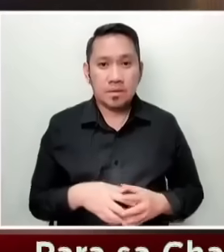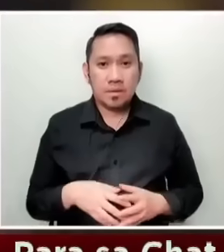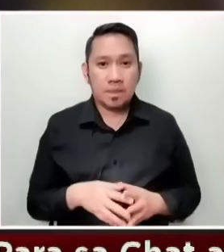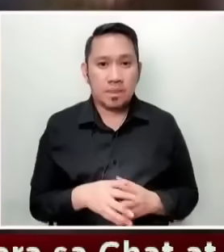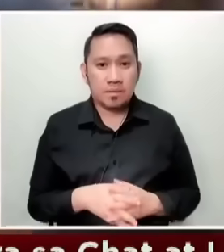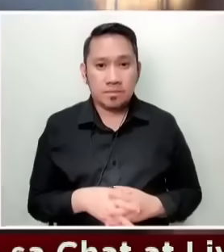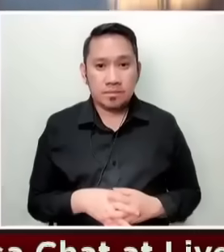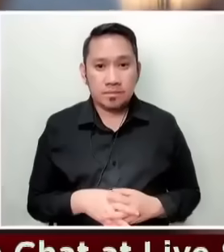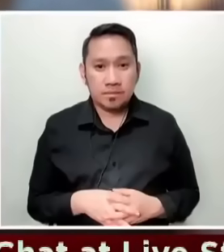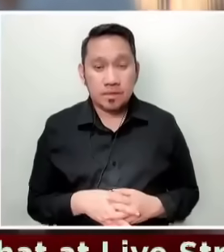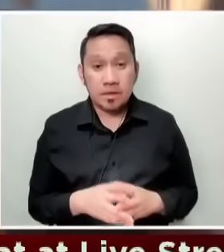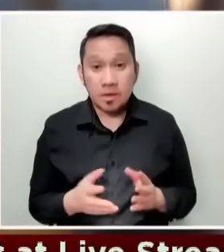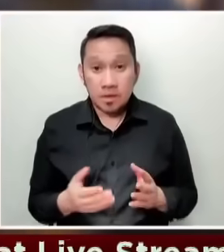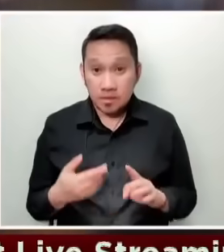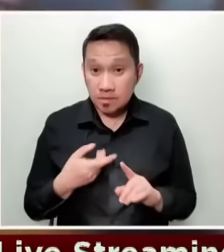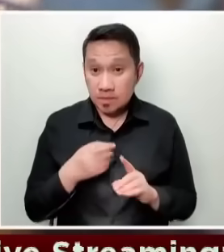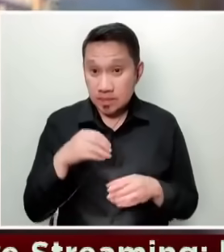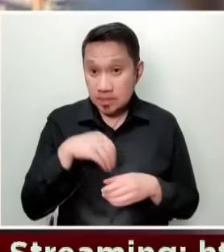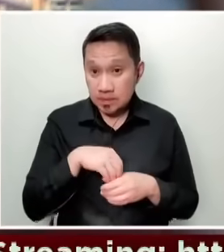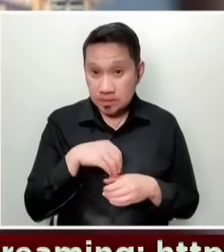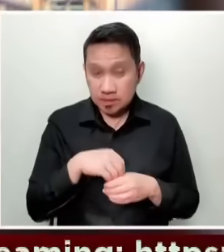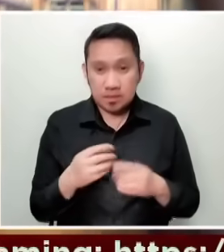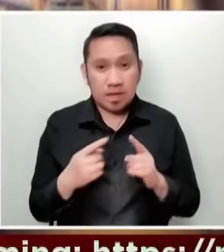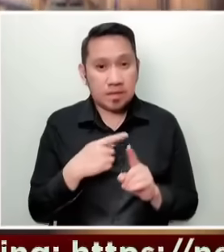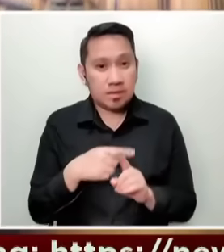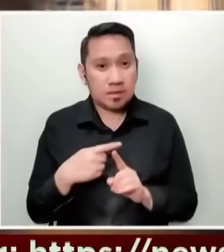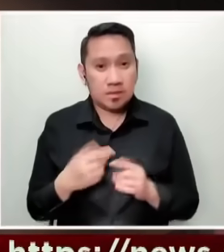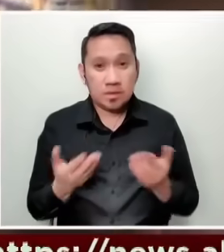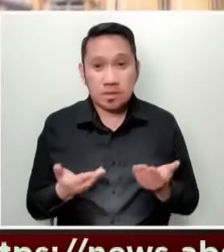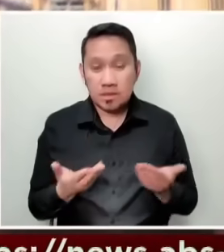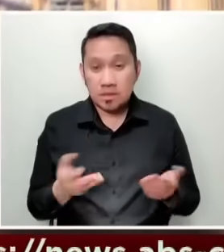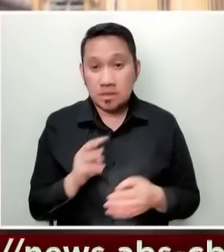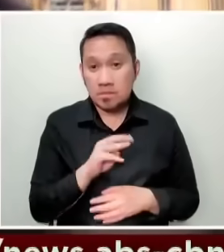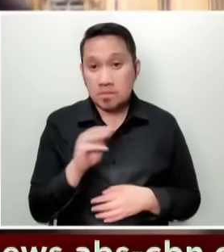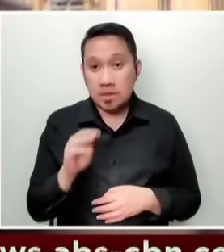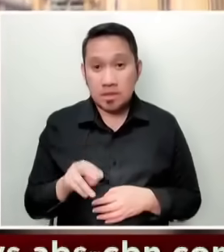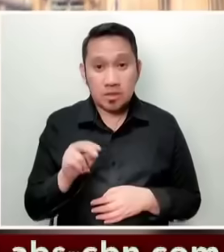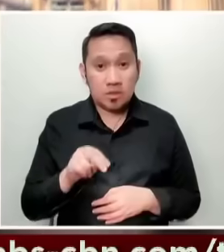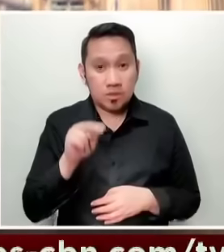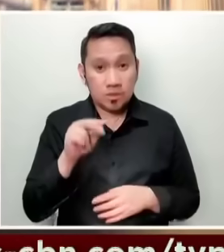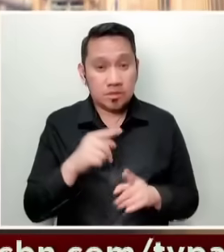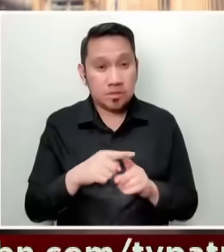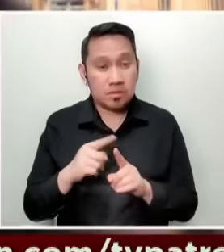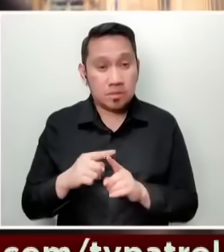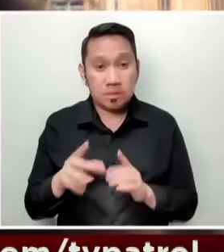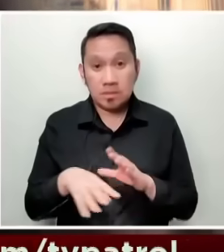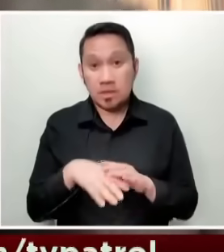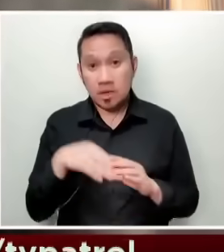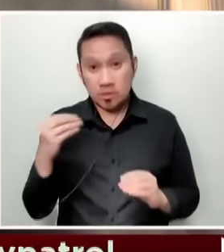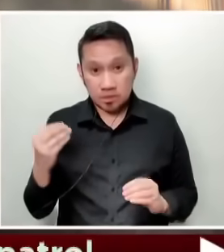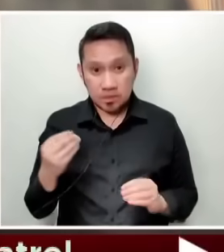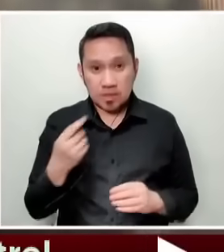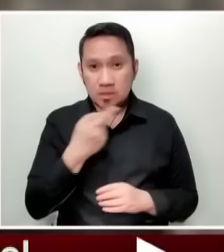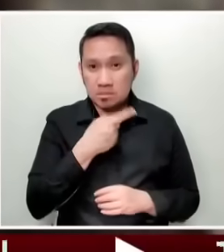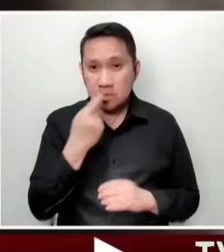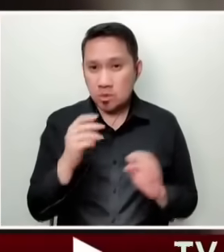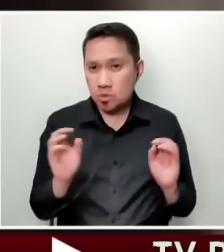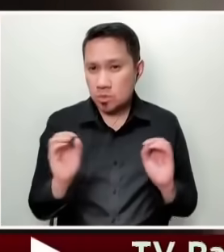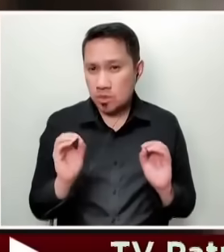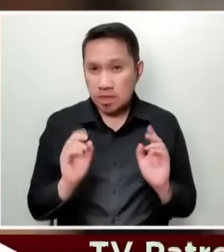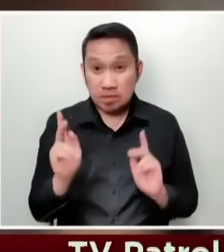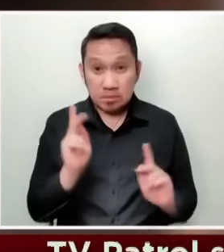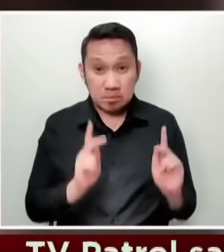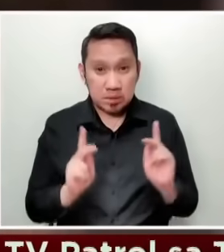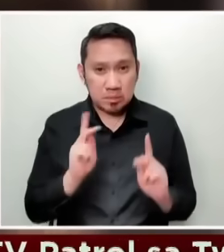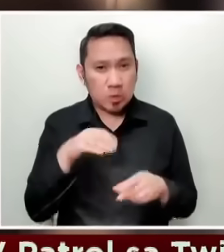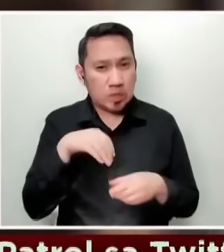Oh! Mula ho sa loob ng sementero dito sa Manila North Cemetery, lumabas muna kami dahil wala na hong tao ang loob